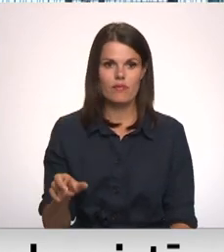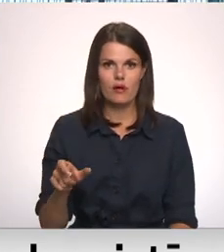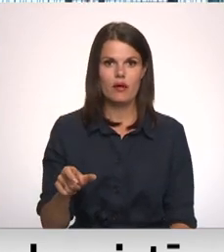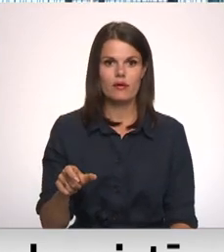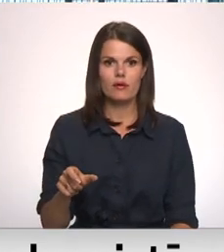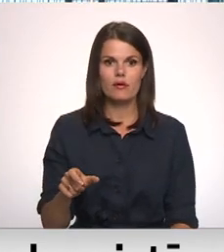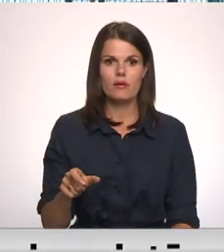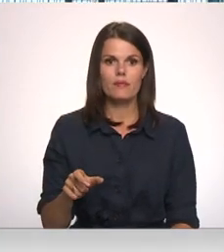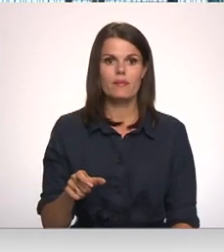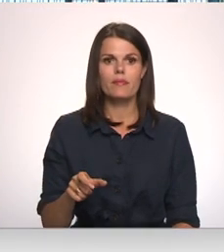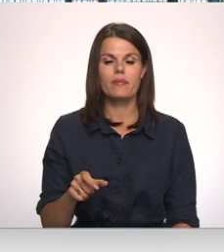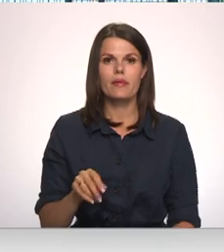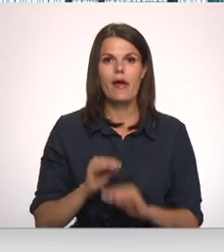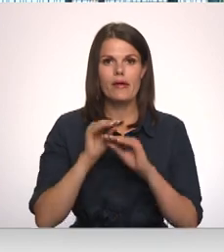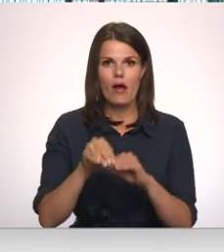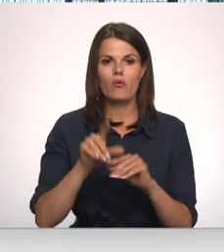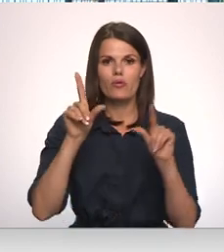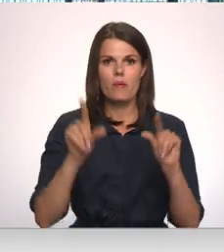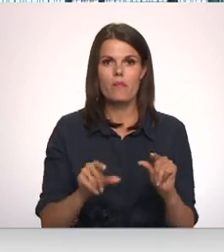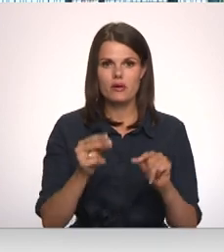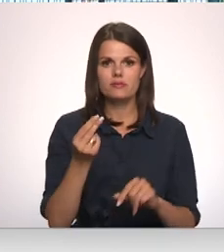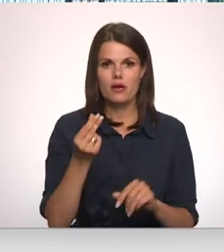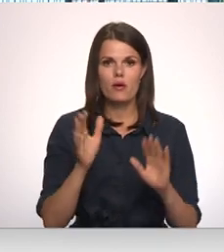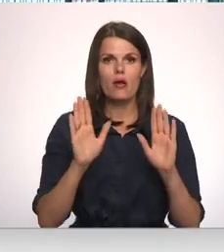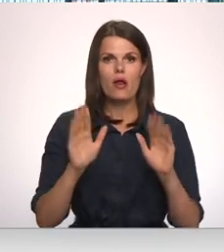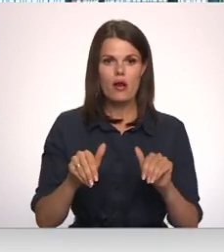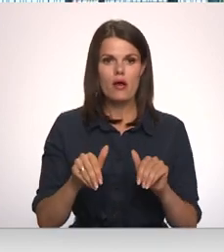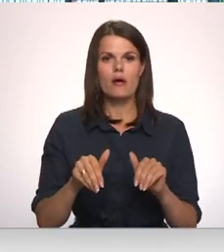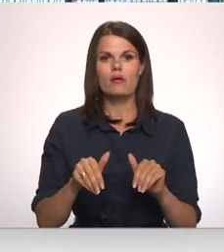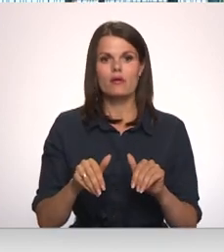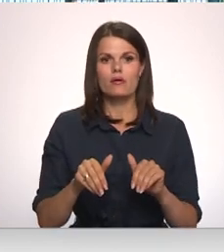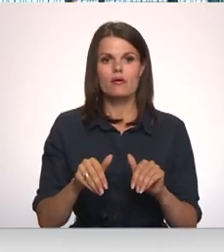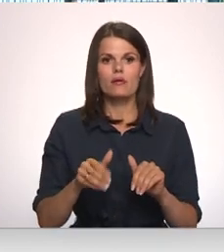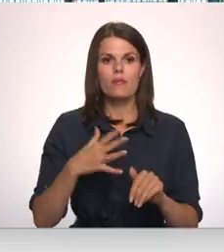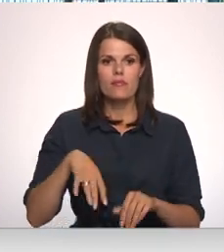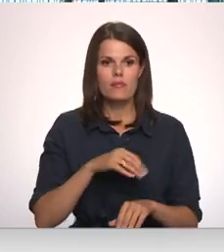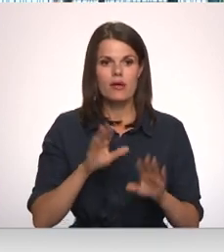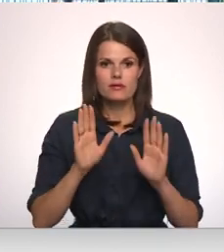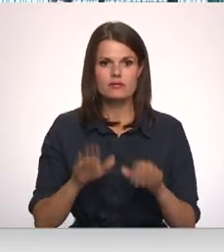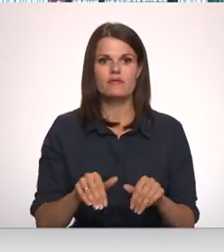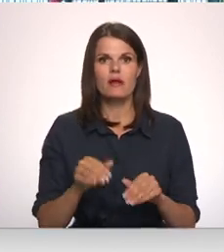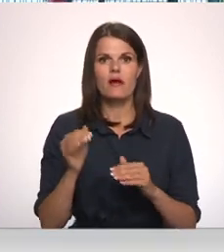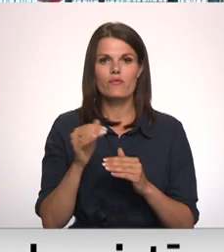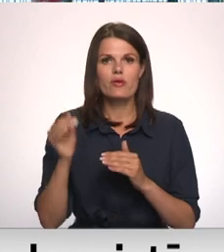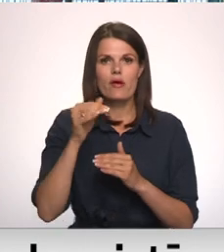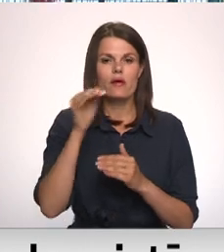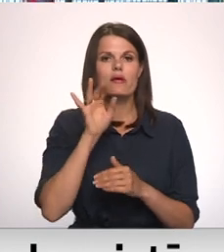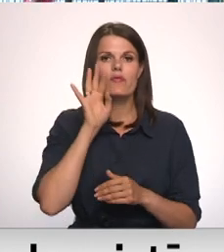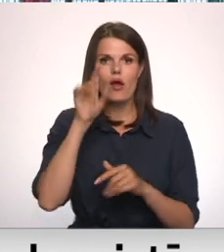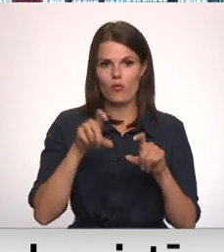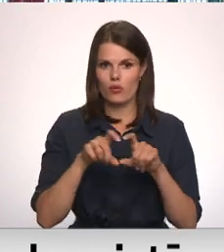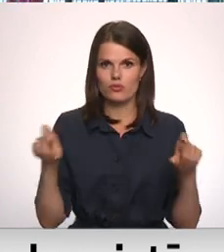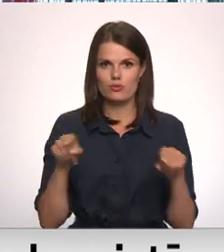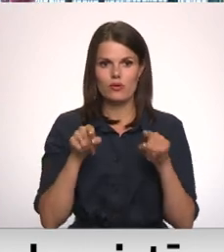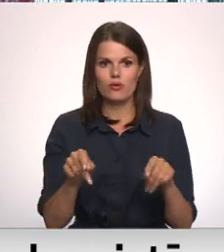kā ieguldam pēc iespējas mazāk naudas, lai vienkārši mēs varētu tā kā iekrāt tai nākotnes skolai